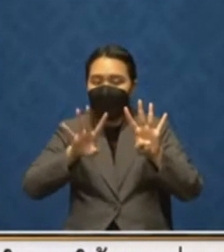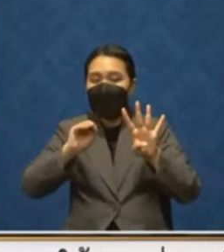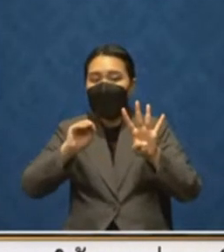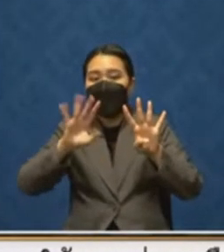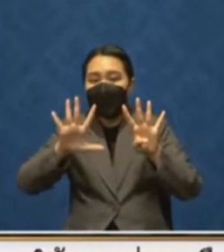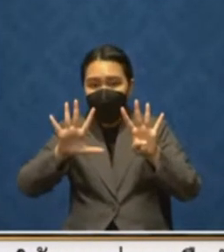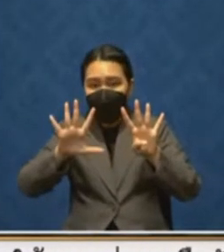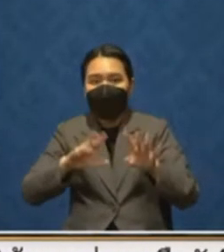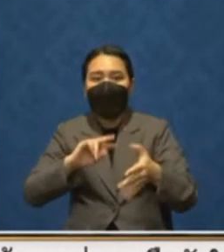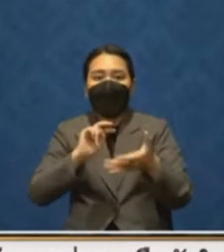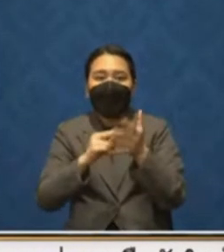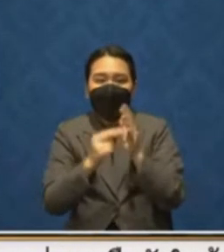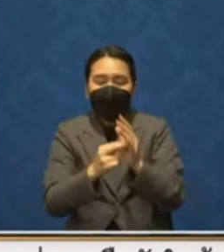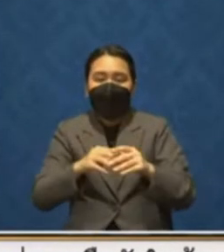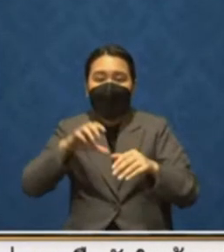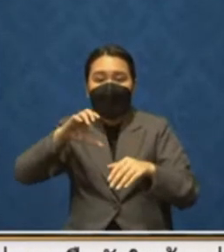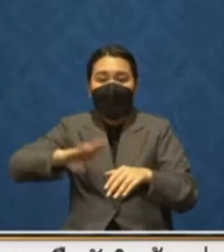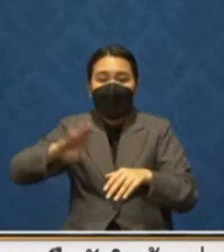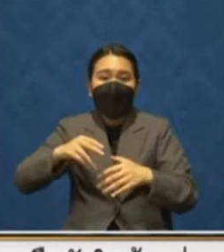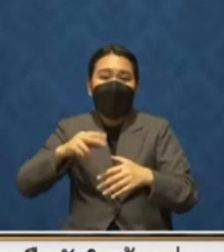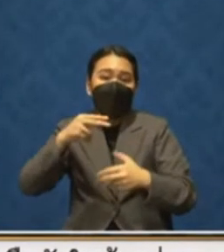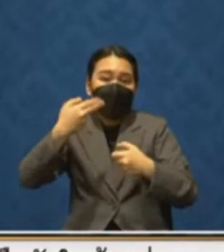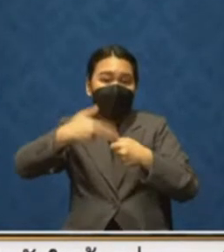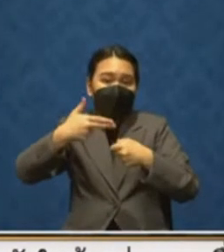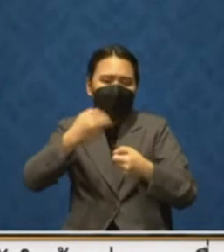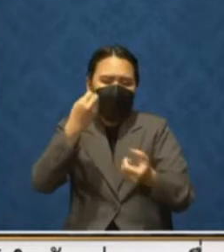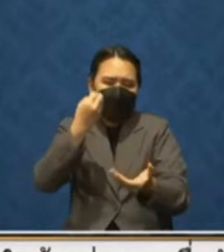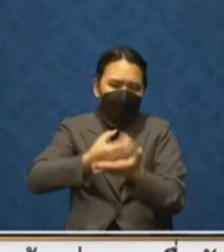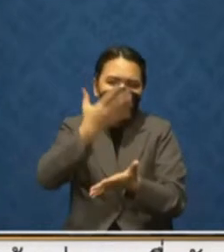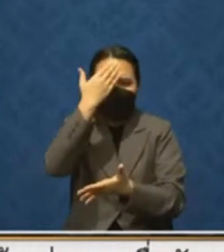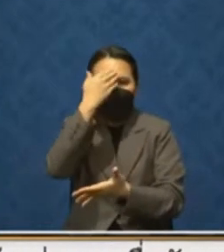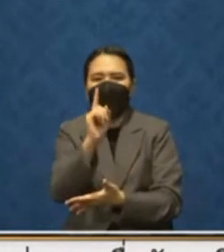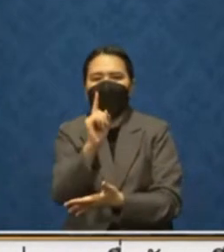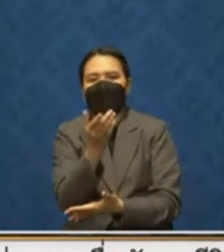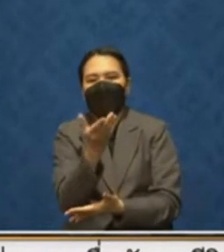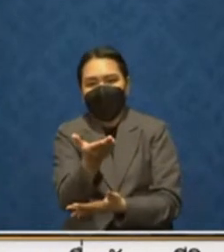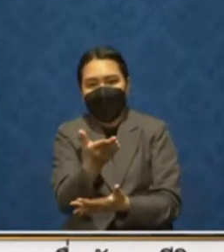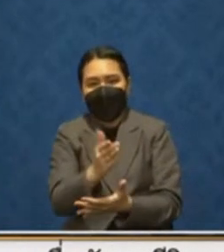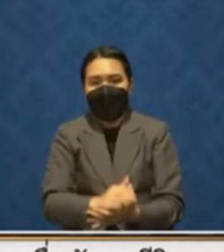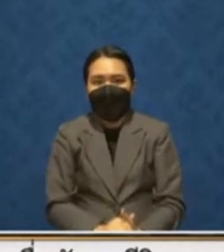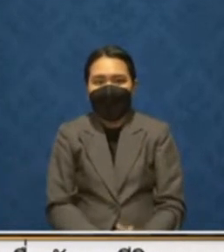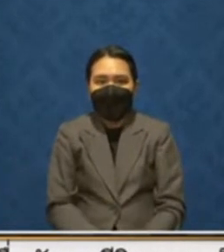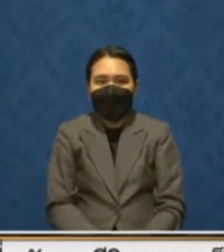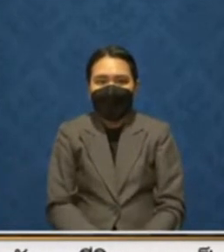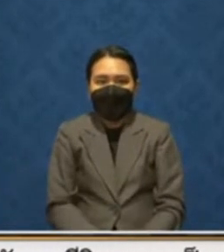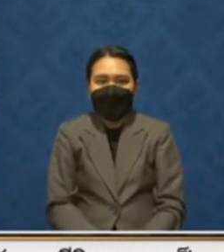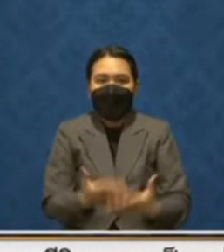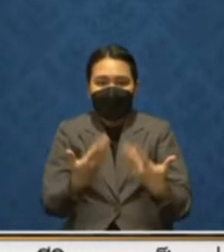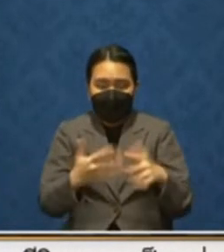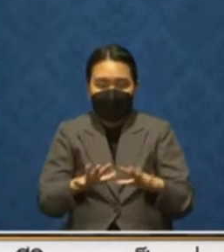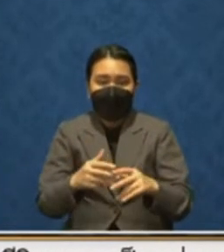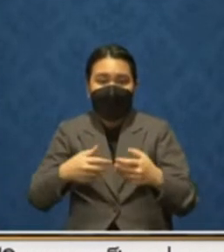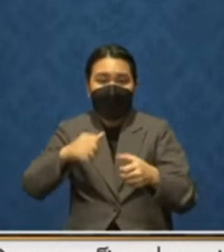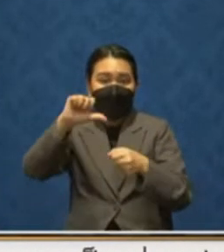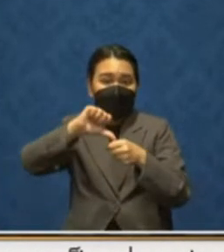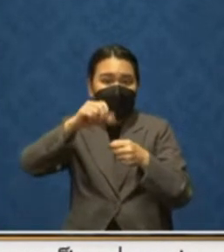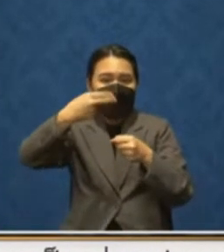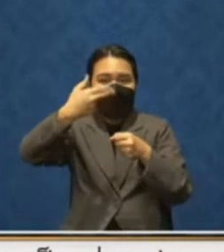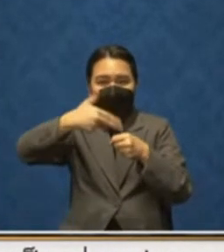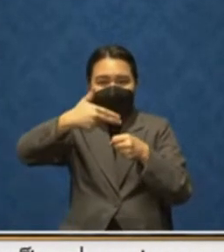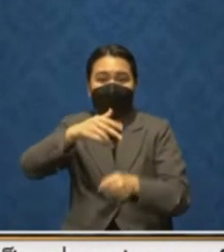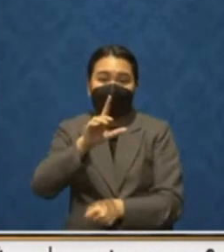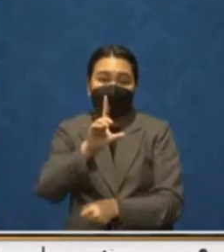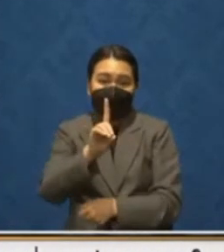ประเทศไทยที่มันขายกันรวยแล้วรวยอีกAlsoโห่ดีเซลท่านดูครับที